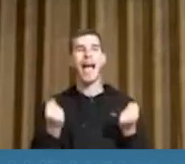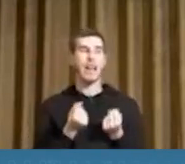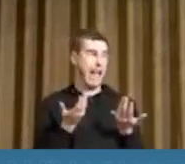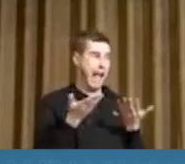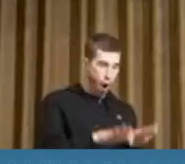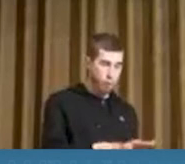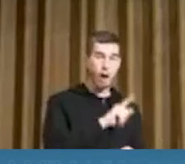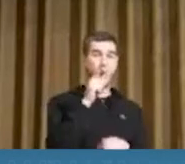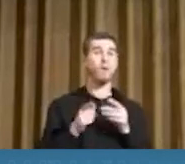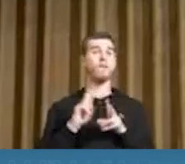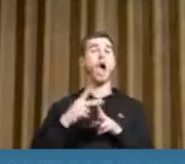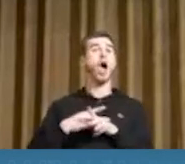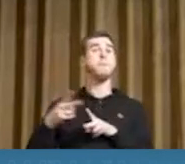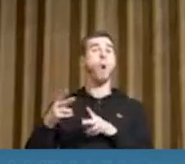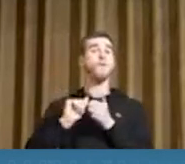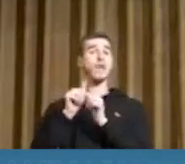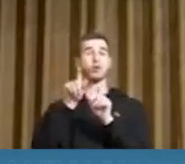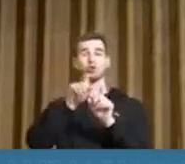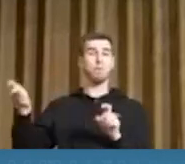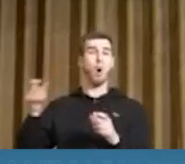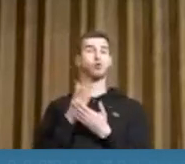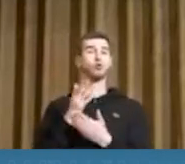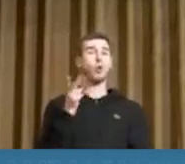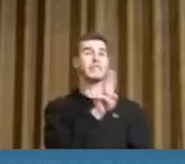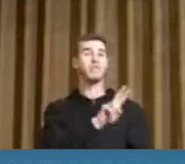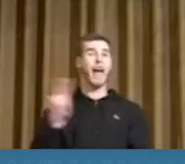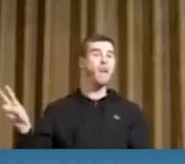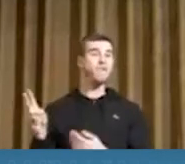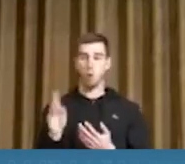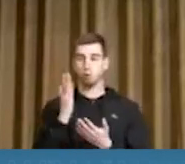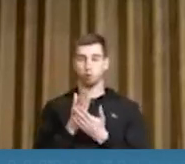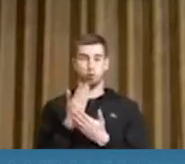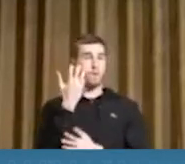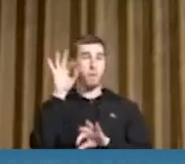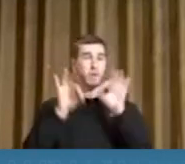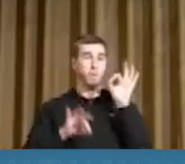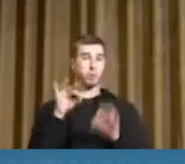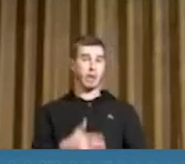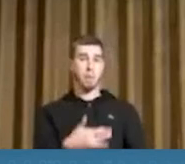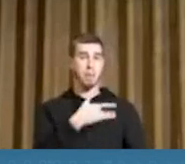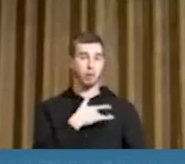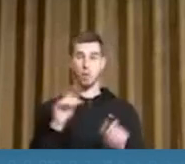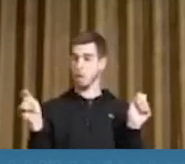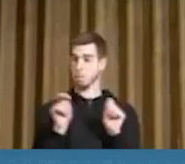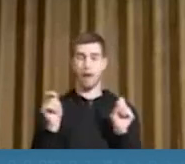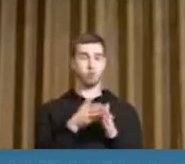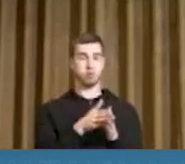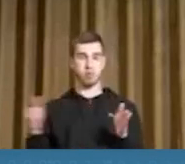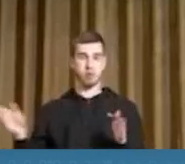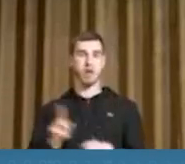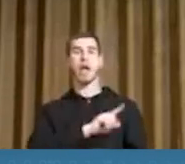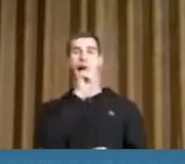und Profisportlerinnen mit über 2 Wochen, mehr als 50%, die da betroffen waren. Und wir haben eine reduzierte